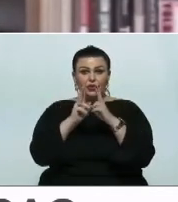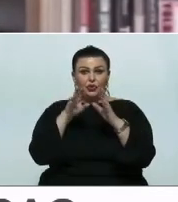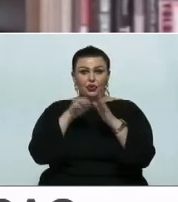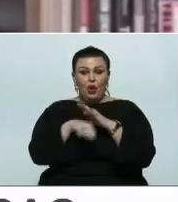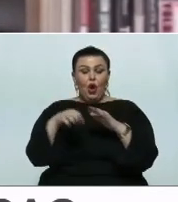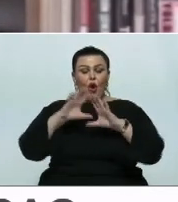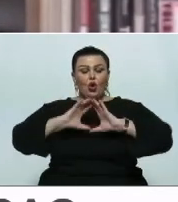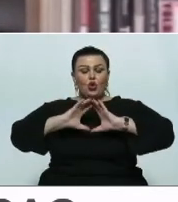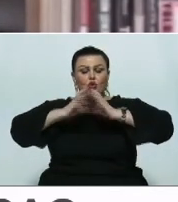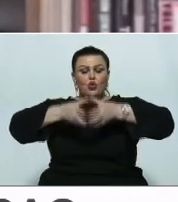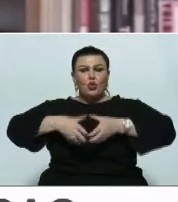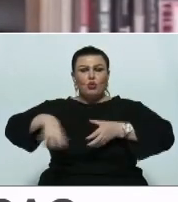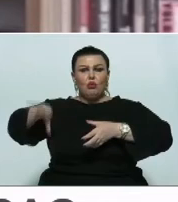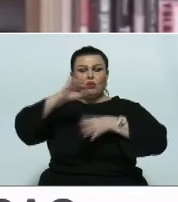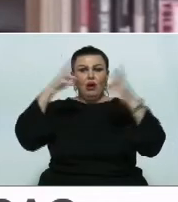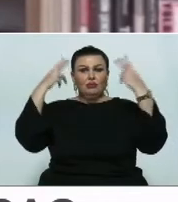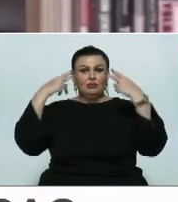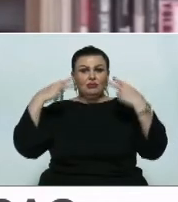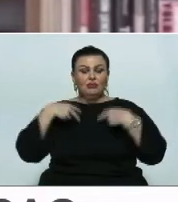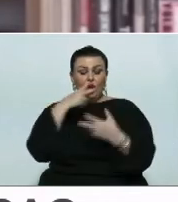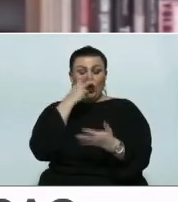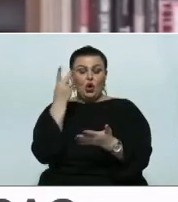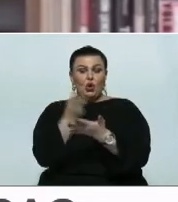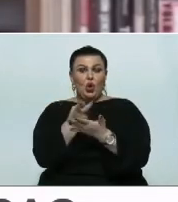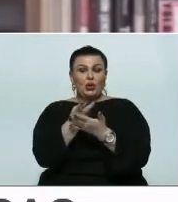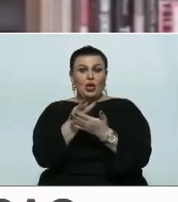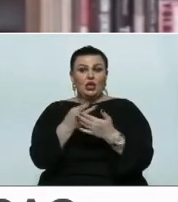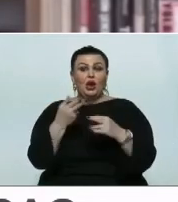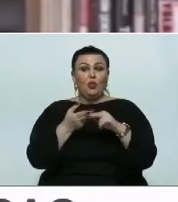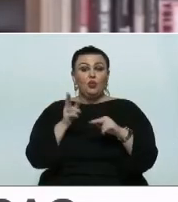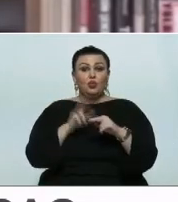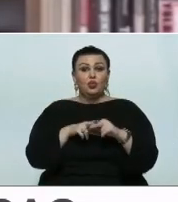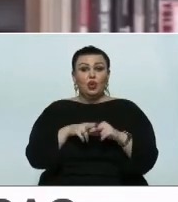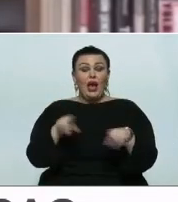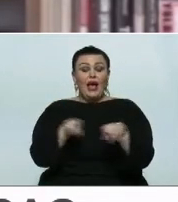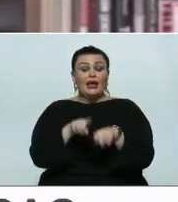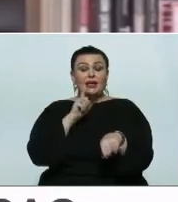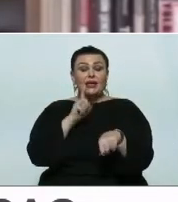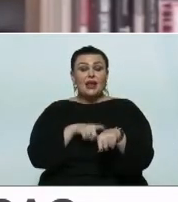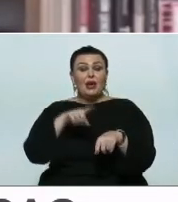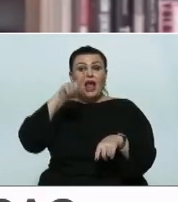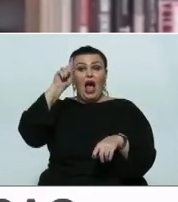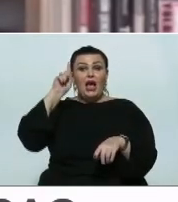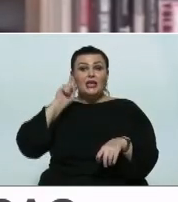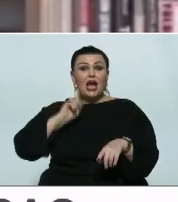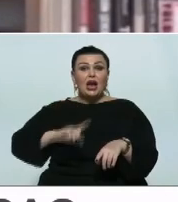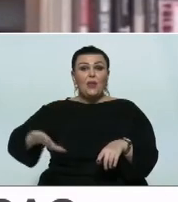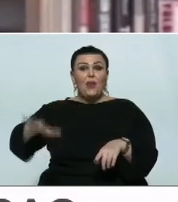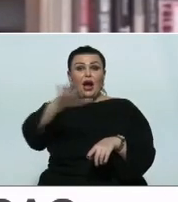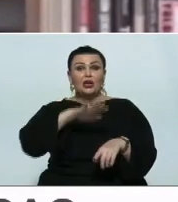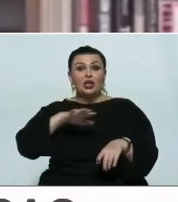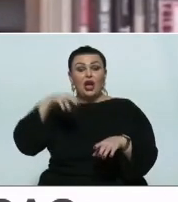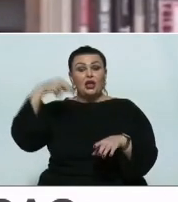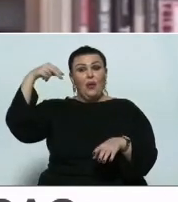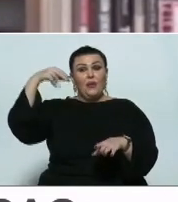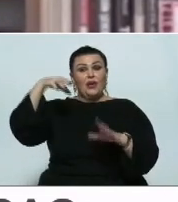da tüm dünyaya ilan edecekler ve gösterecekler. Tabii bu aynı zamanda Azerbaycan'da